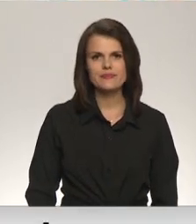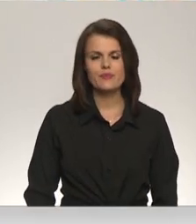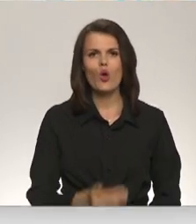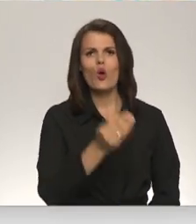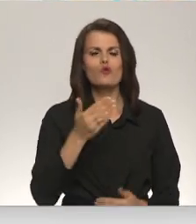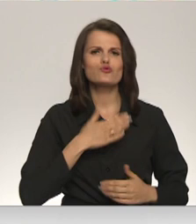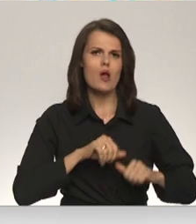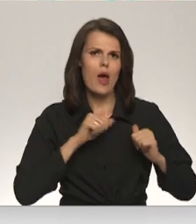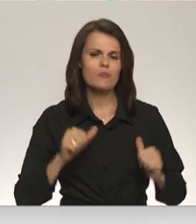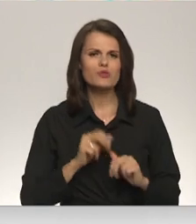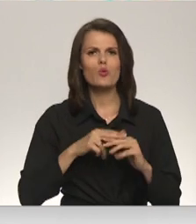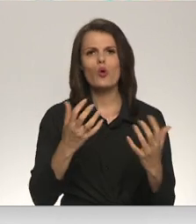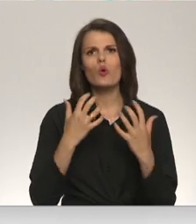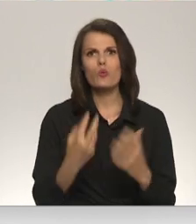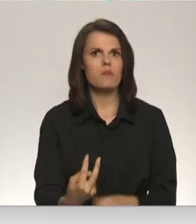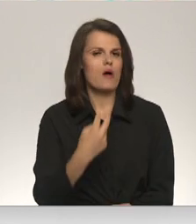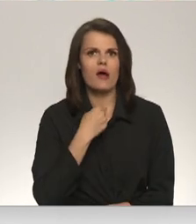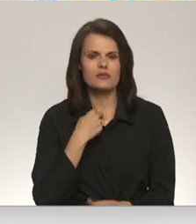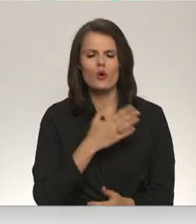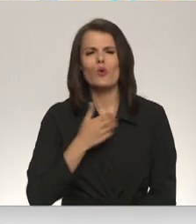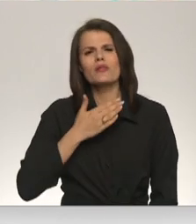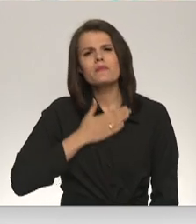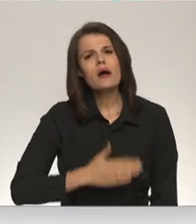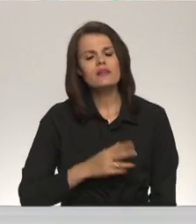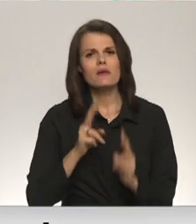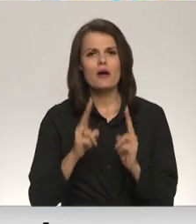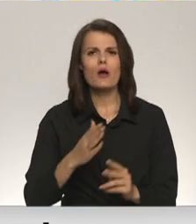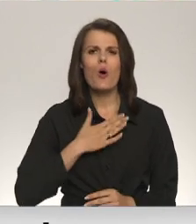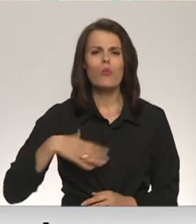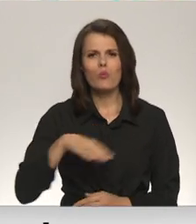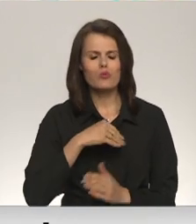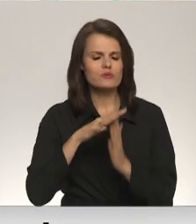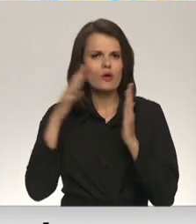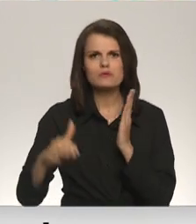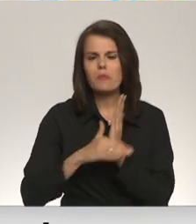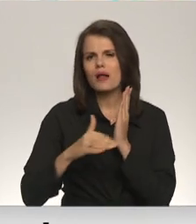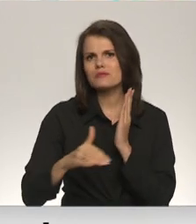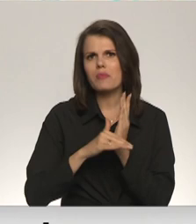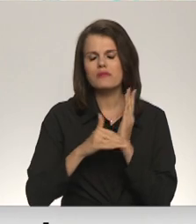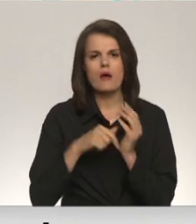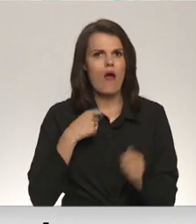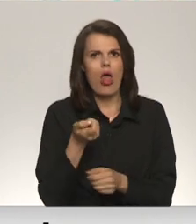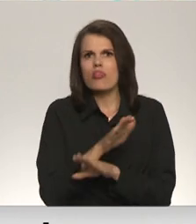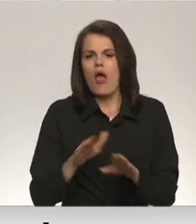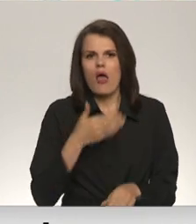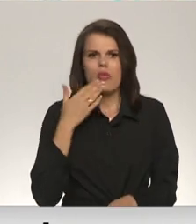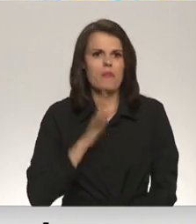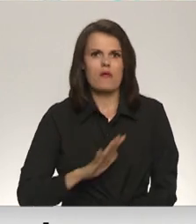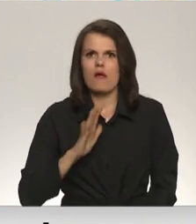Jūsu labsirdība un rūpes pārsteidz. Ļoti patīkami, ka mūsu labā to visu dara. Nekad neko tādu